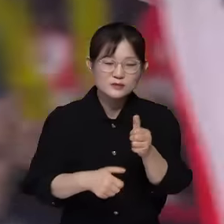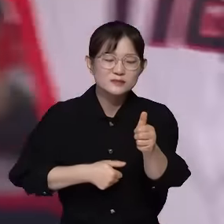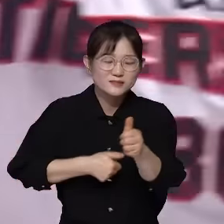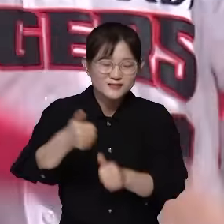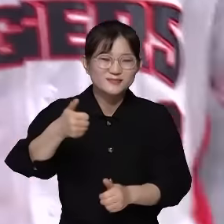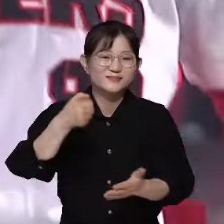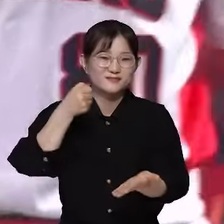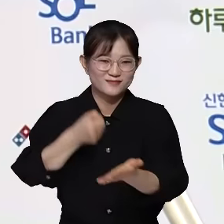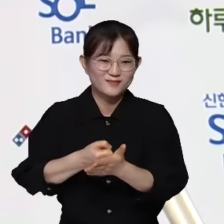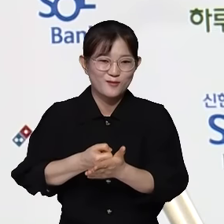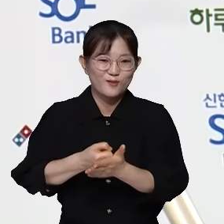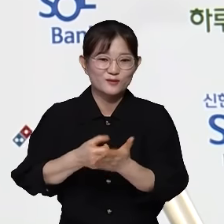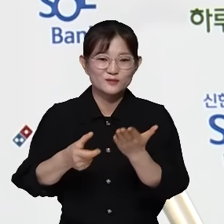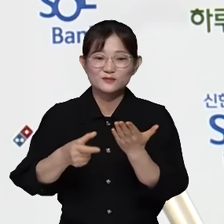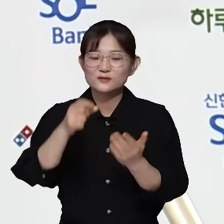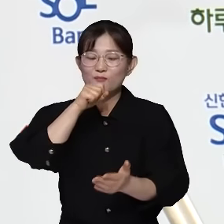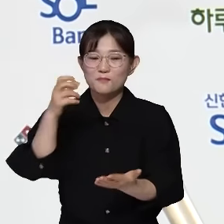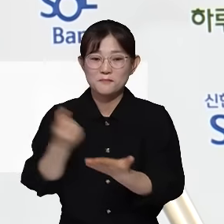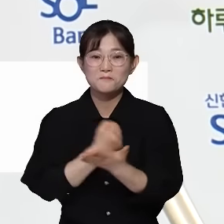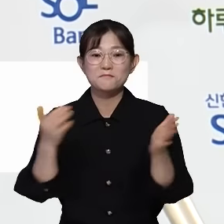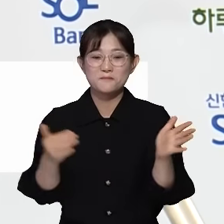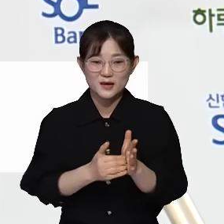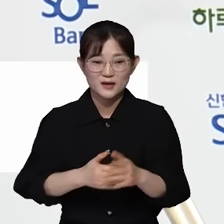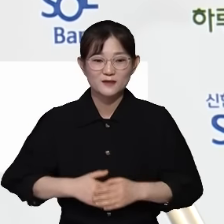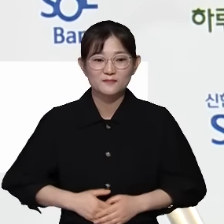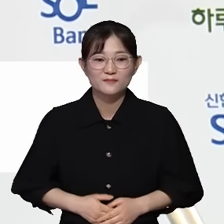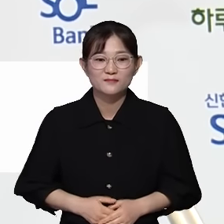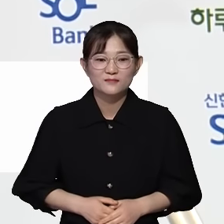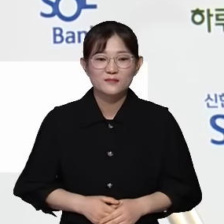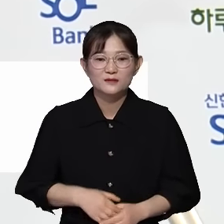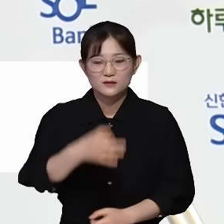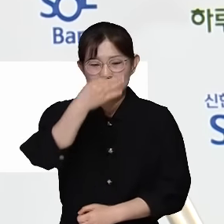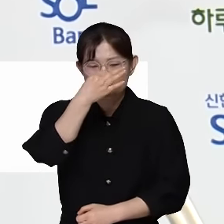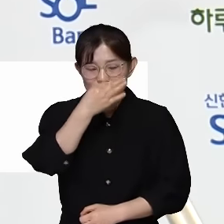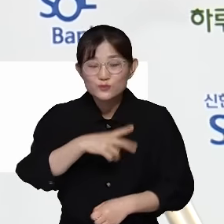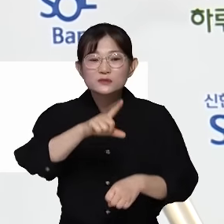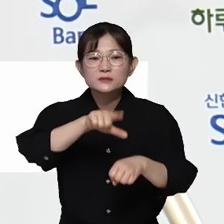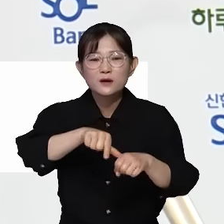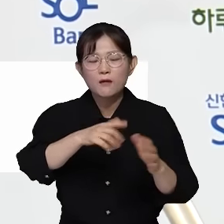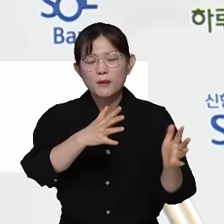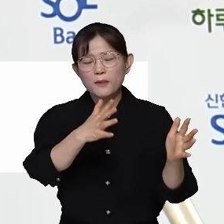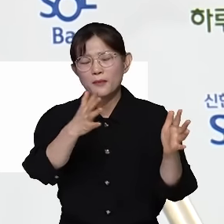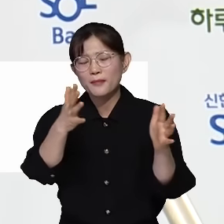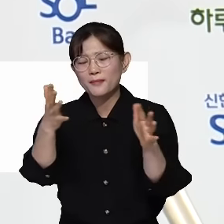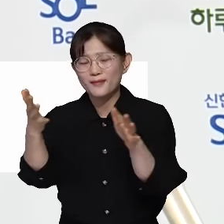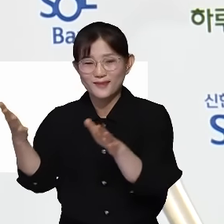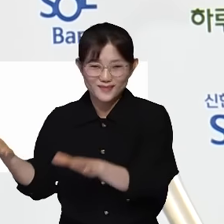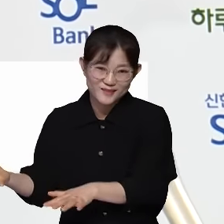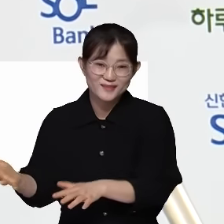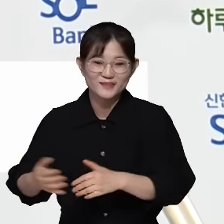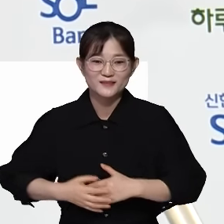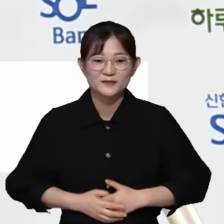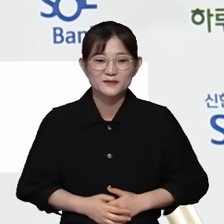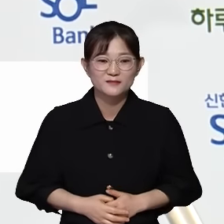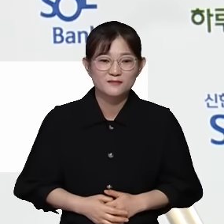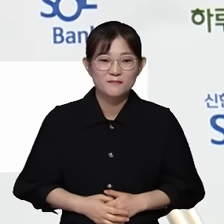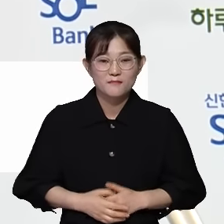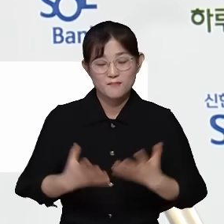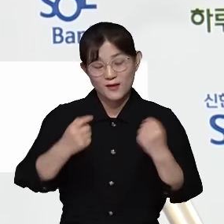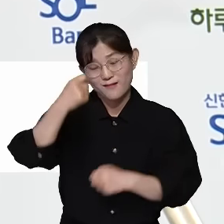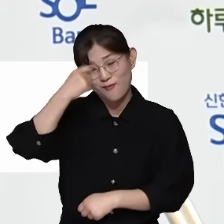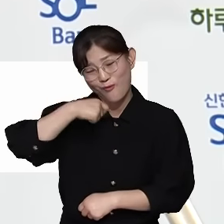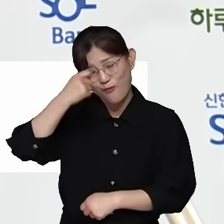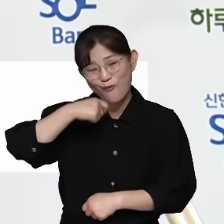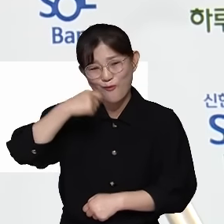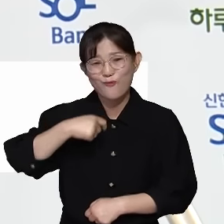했습니다. 정말 힘든 시간이 정말 필름처럼 다 지나간 것 같습니다. 정말 많이 울었습니다.